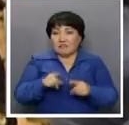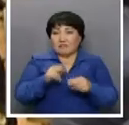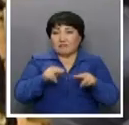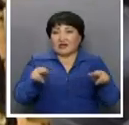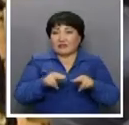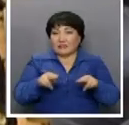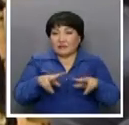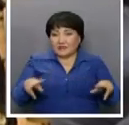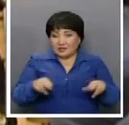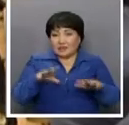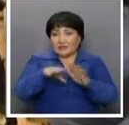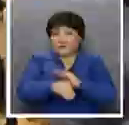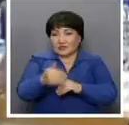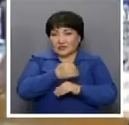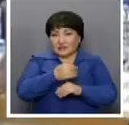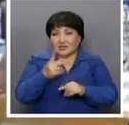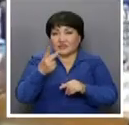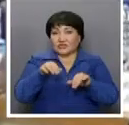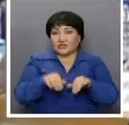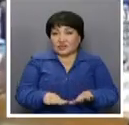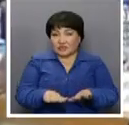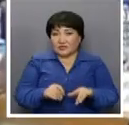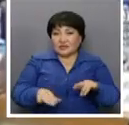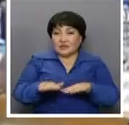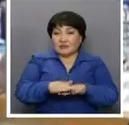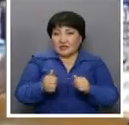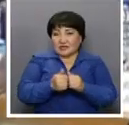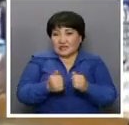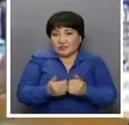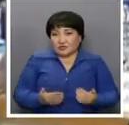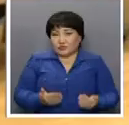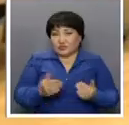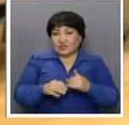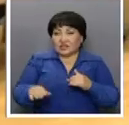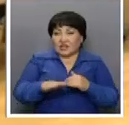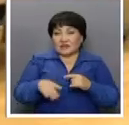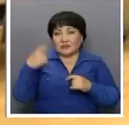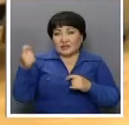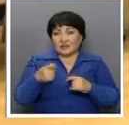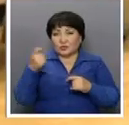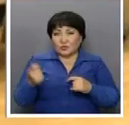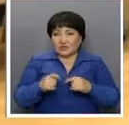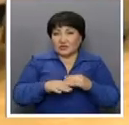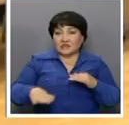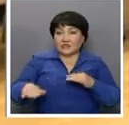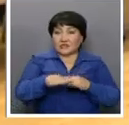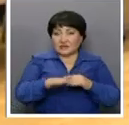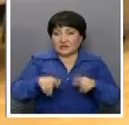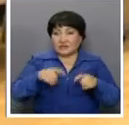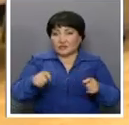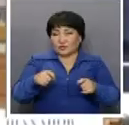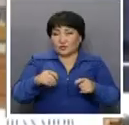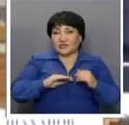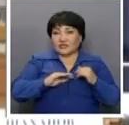отыр. Екінші шешім елді мекендердің аумағындағы жайылымдық жерлер бойынша қабылданды. Көптеген жайылымның жеке меншіктің қолына өтіп кеткені